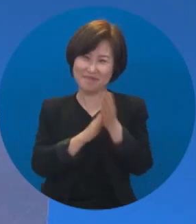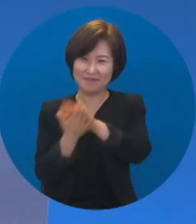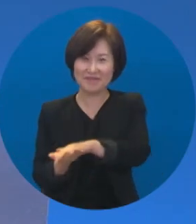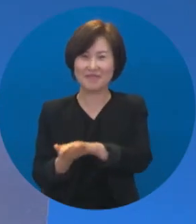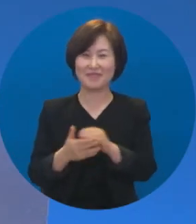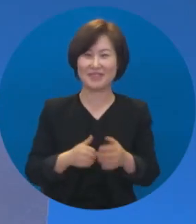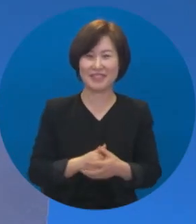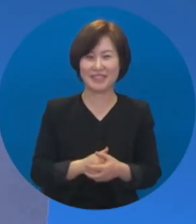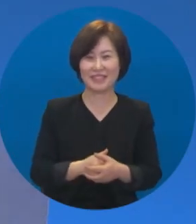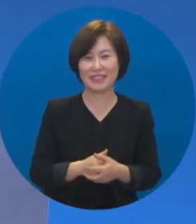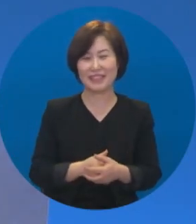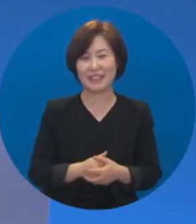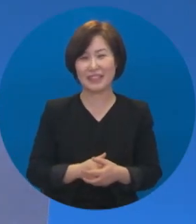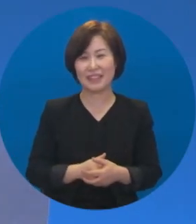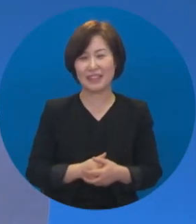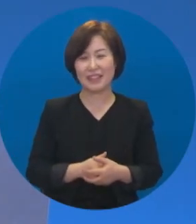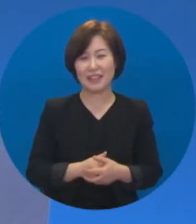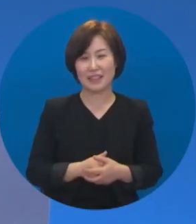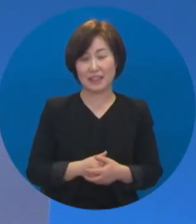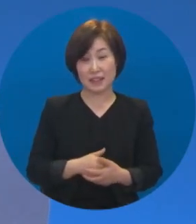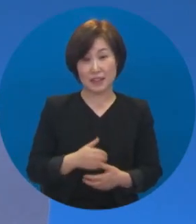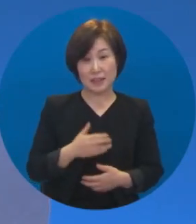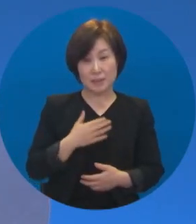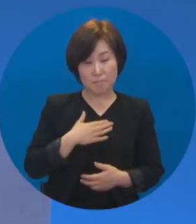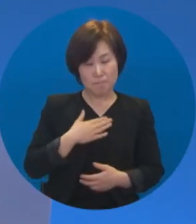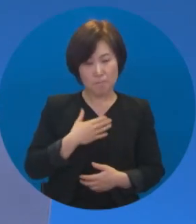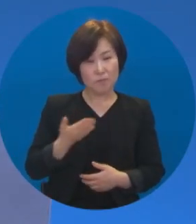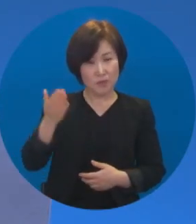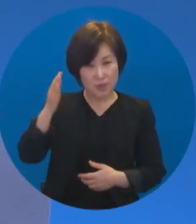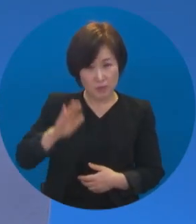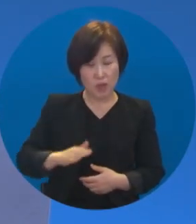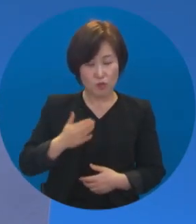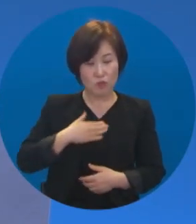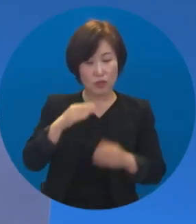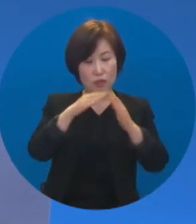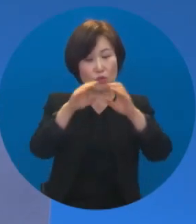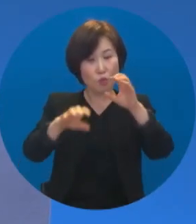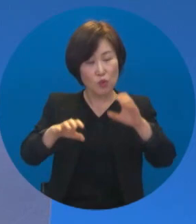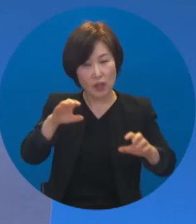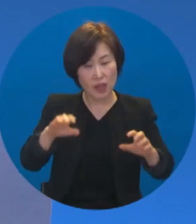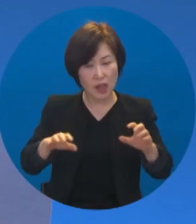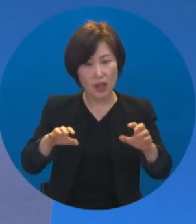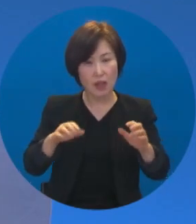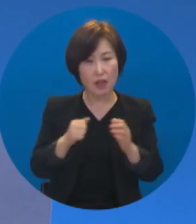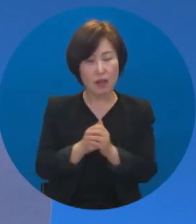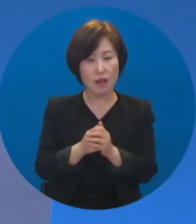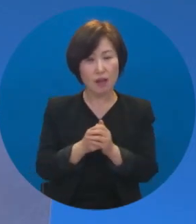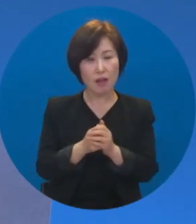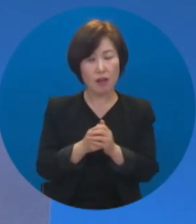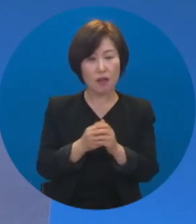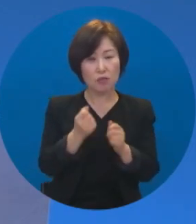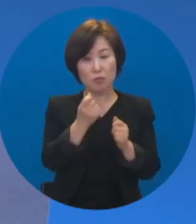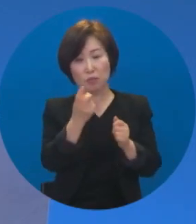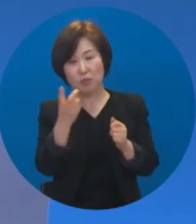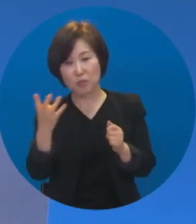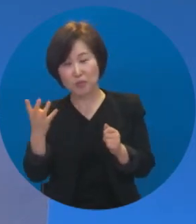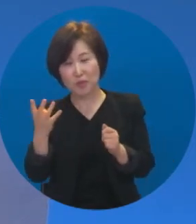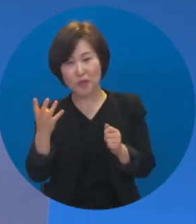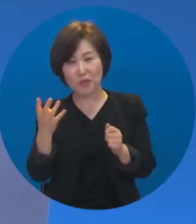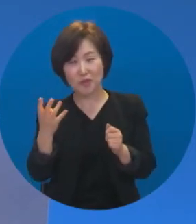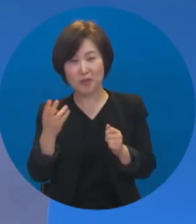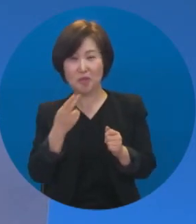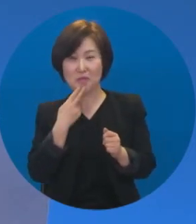네. 저는 그래도 그 동네에서 몇 안 되는 인문계